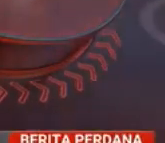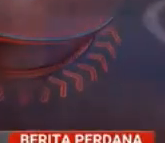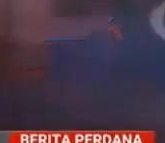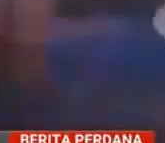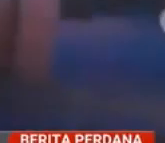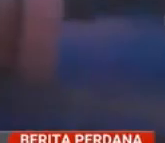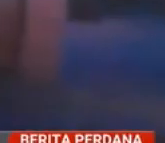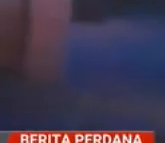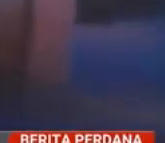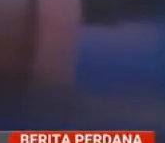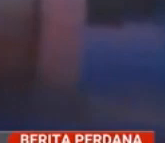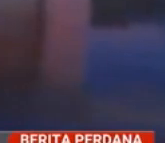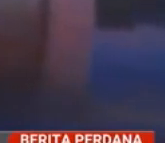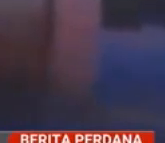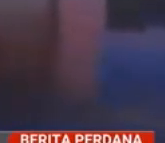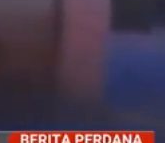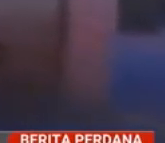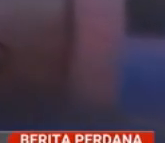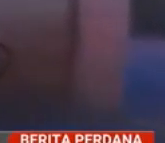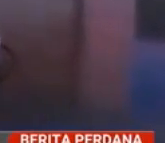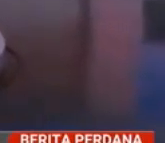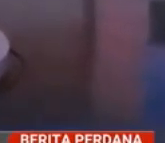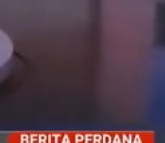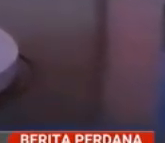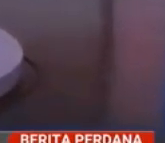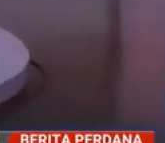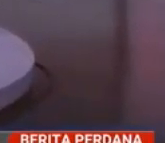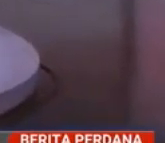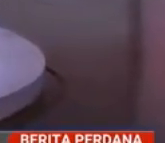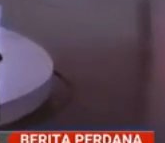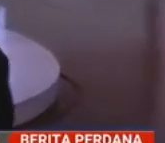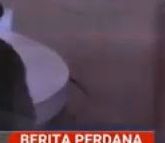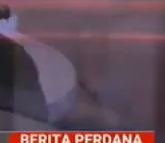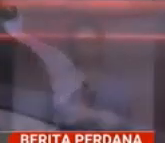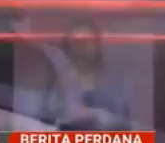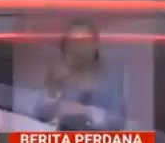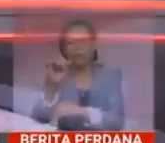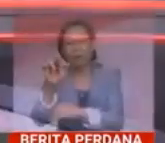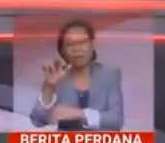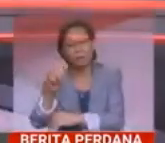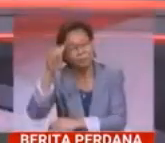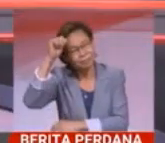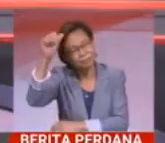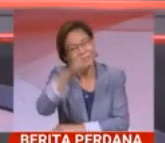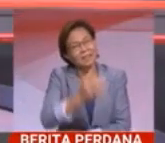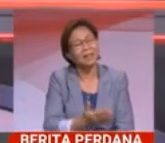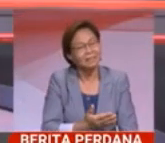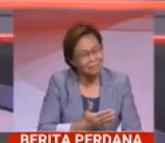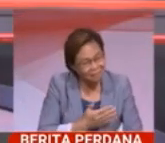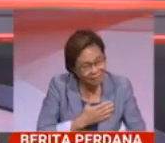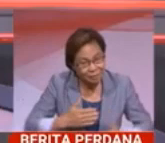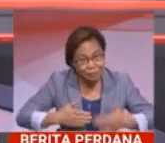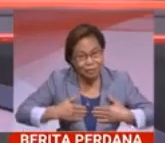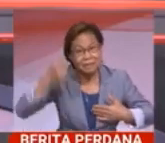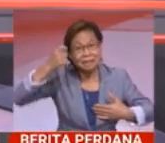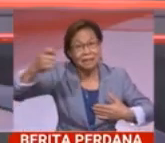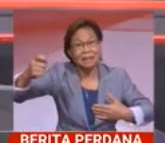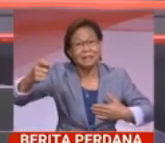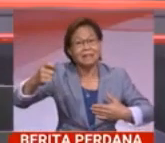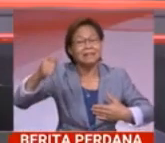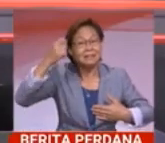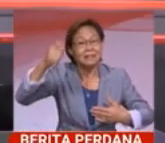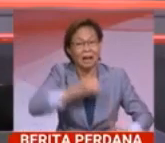hai lebih baik cuma kasih event dan juga farhatul assalamualaikum dan salam sejahtera setiausaha agung